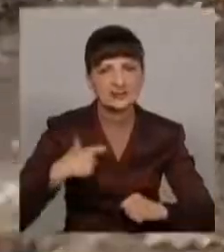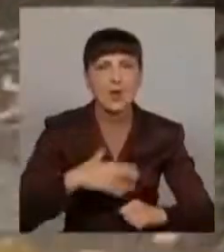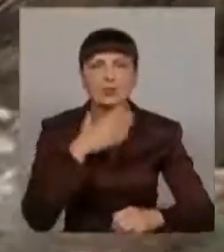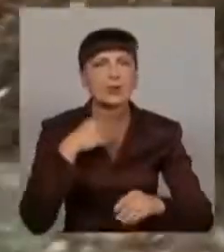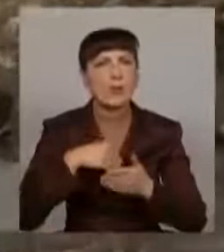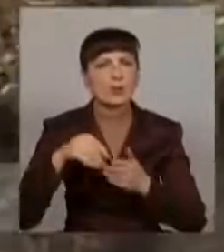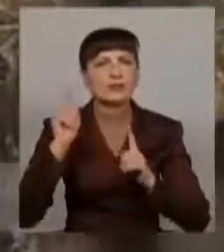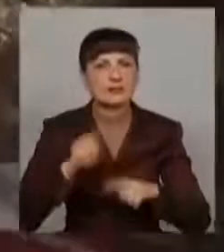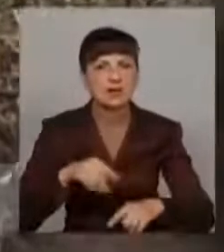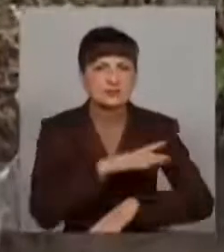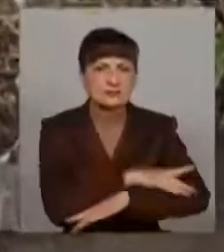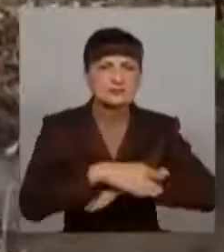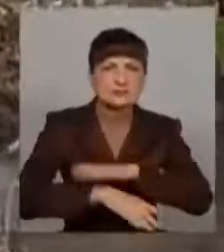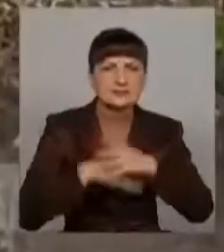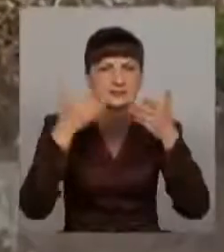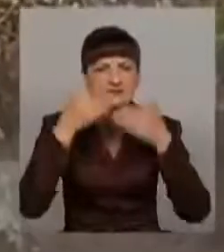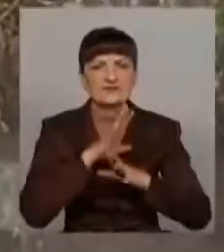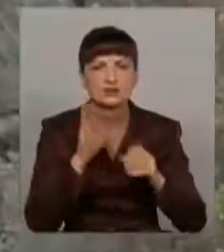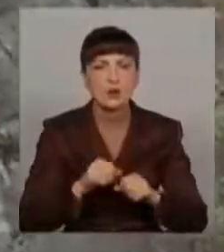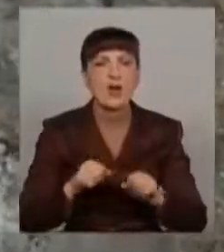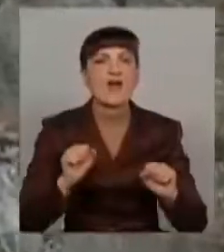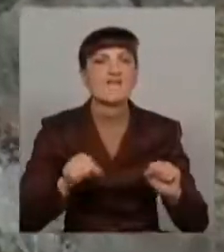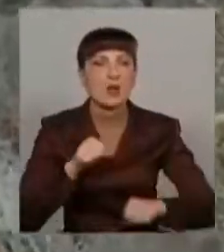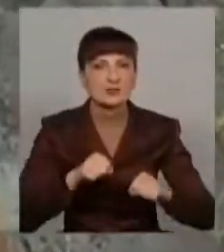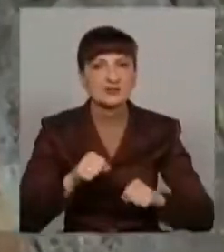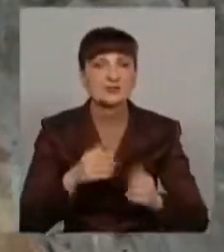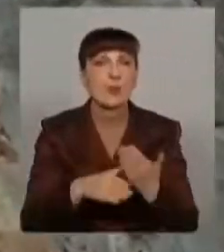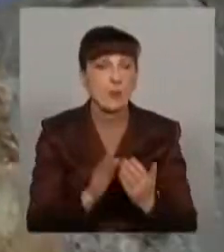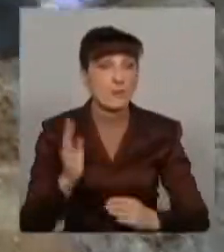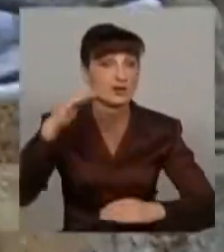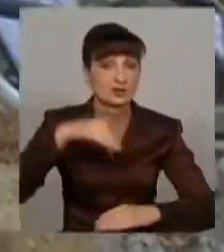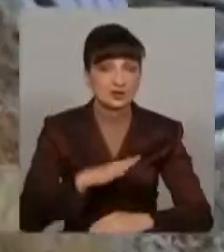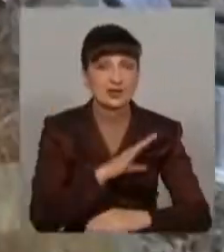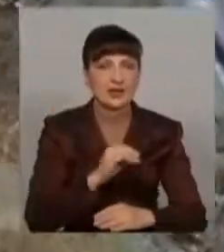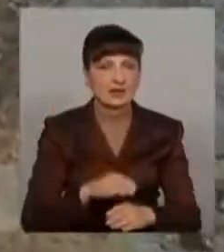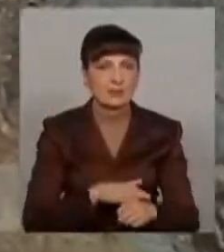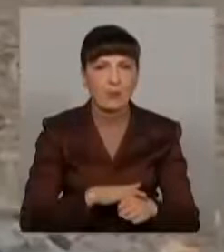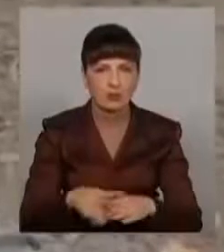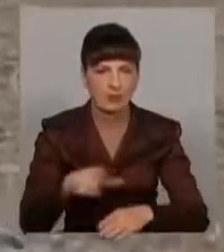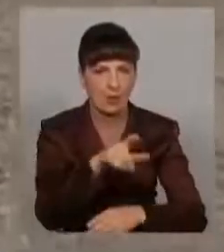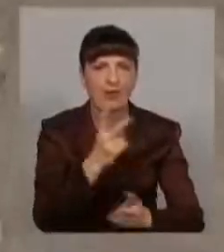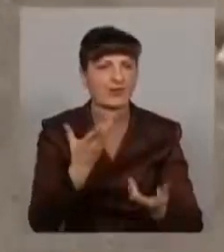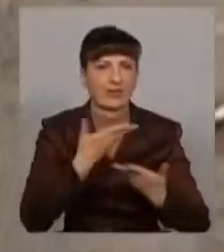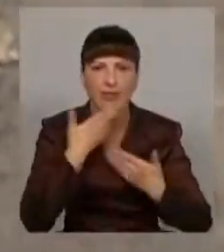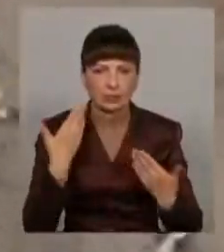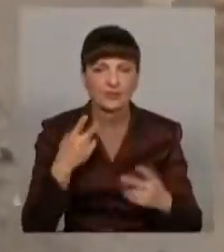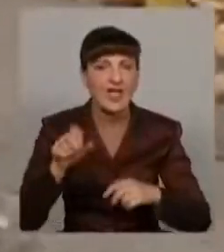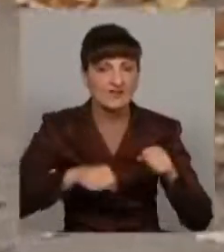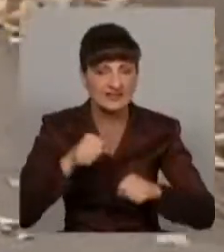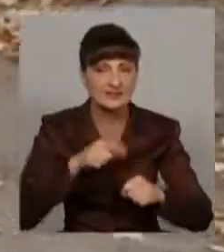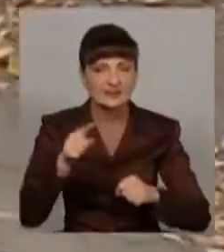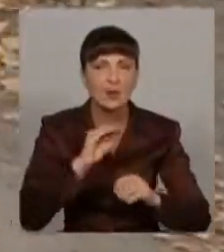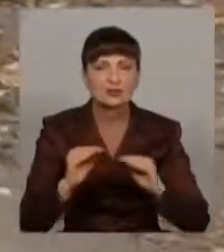даже мотоциклетные комплекты. Велосипеды в этом виде спорта позволяют делать прыжки и проезжать по полному бездорожью. На таких велосипедах